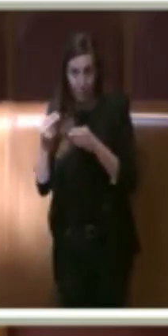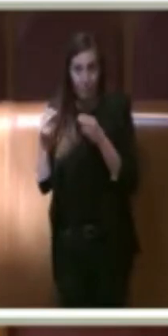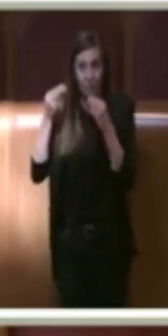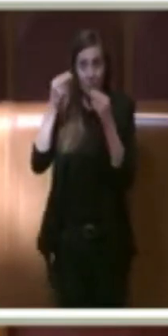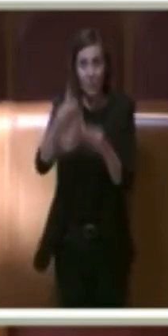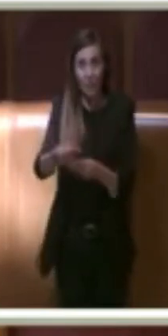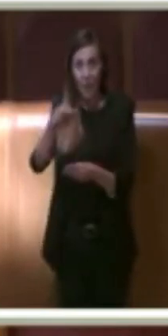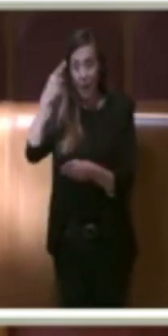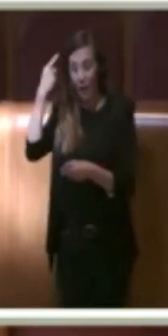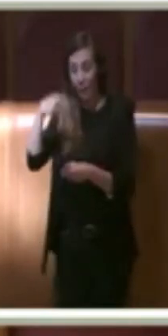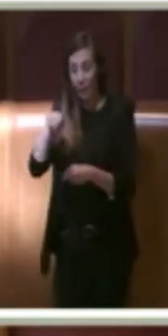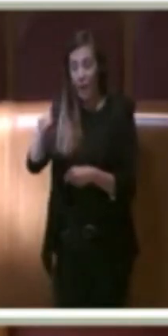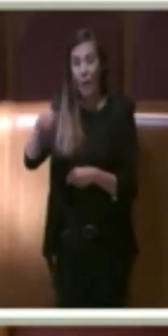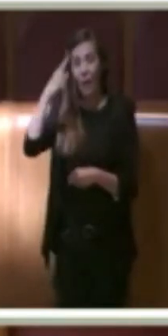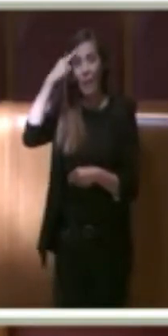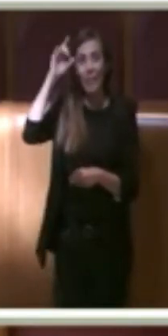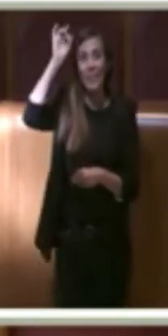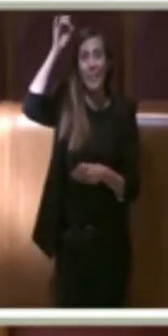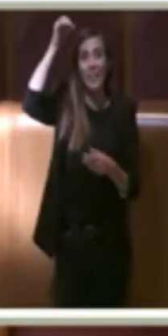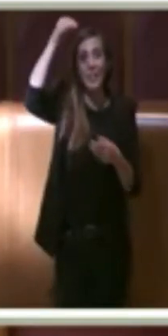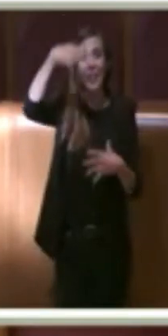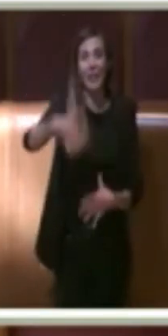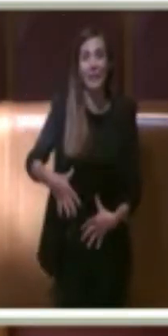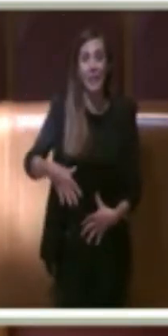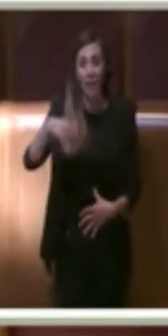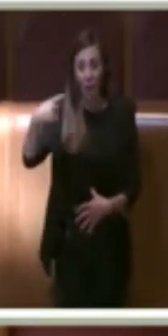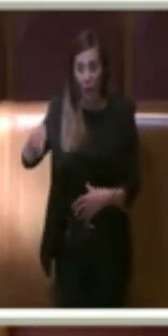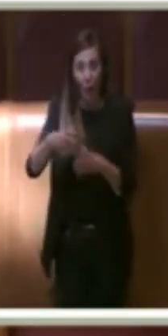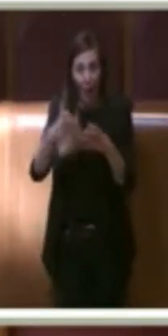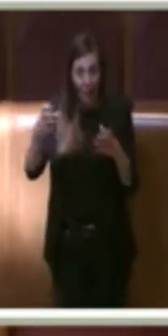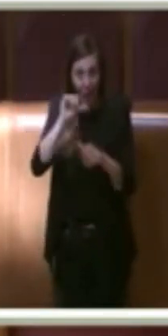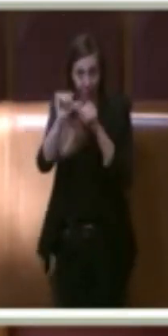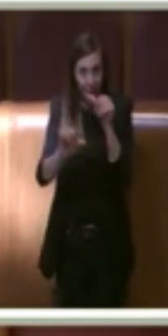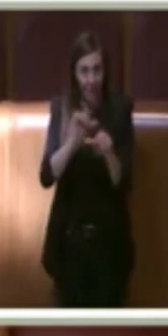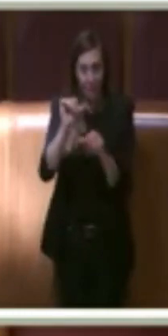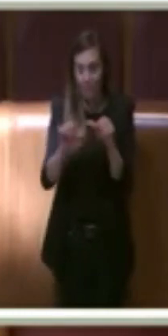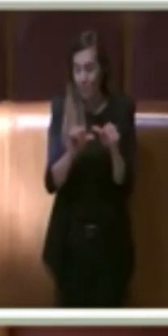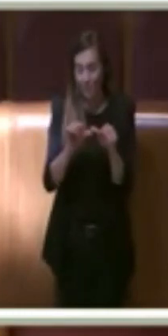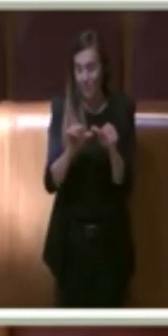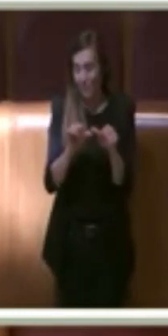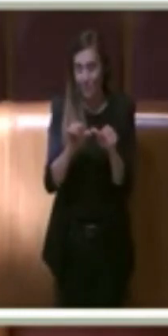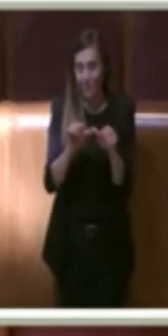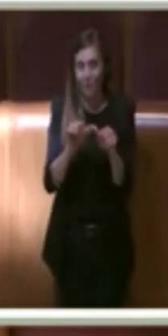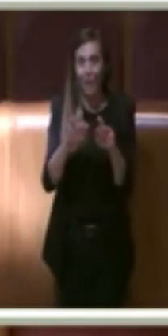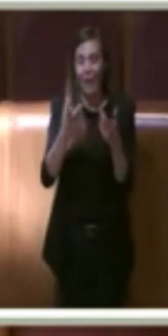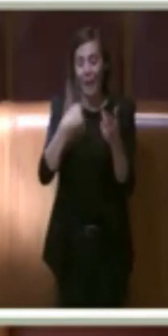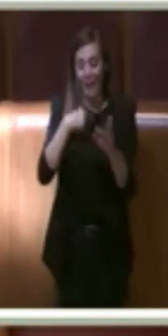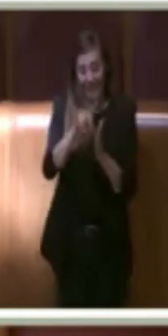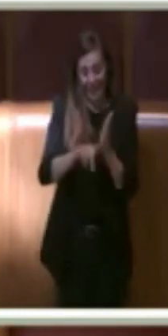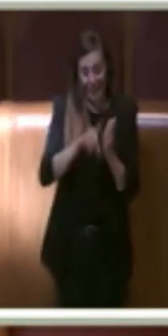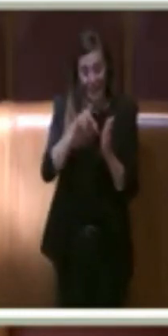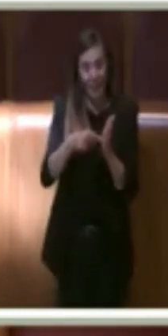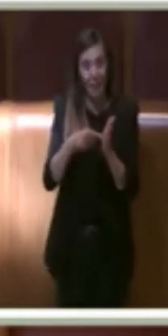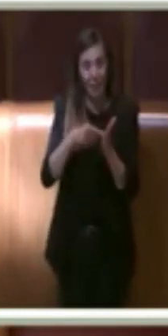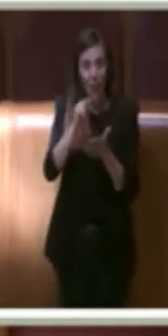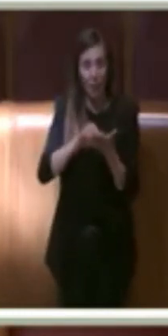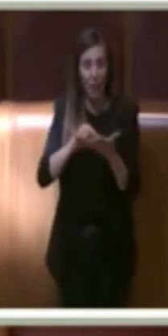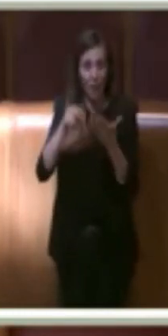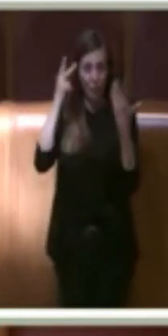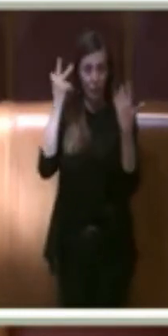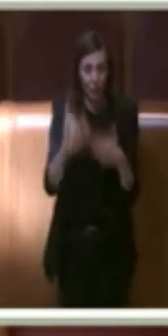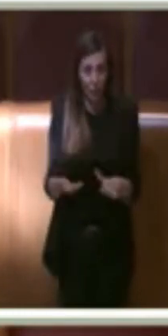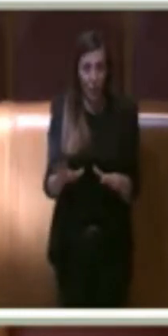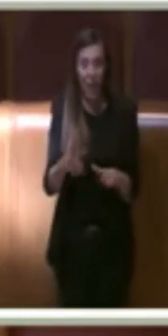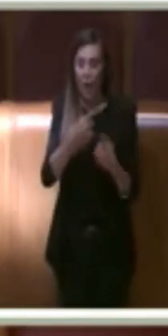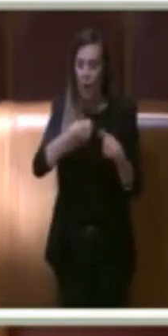votate da quest'aula. Noi con le delibere che abbiamo già votato abbiamo delineato